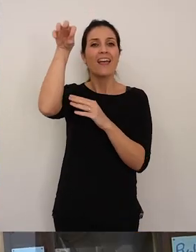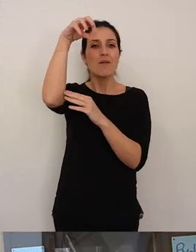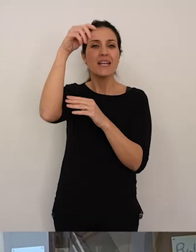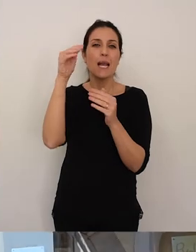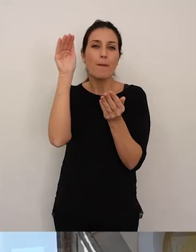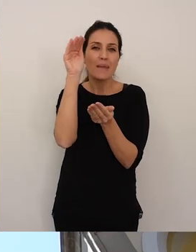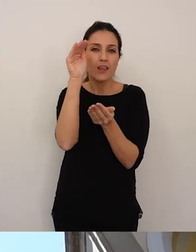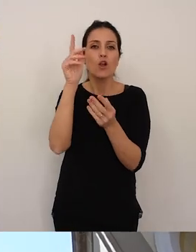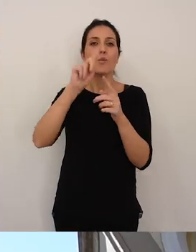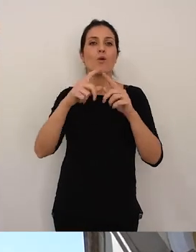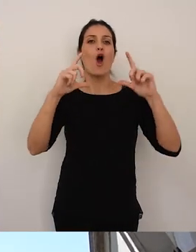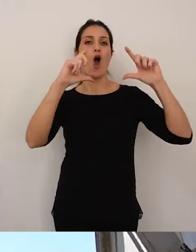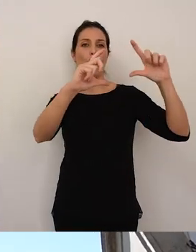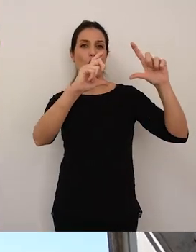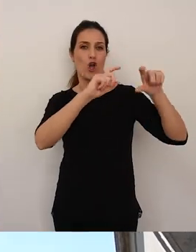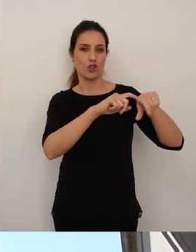e dall'orologio civico.